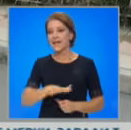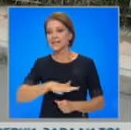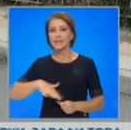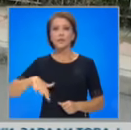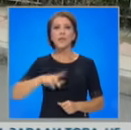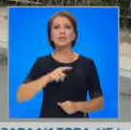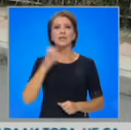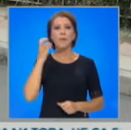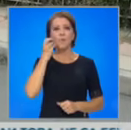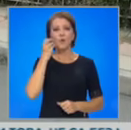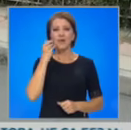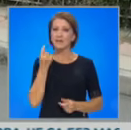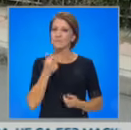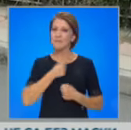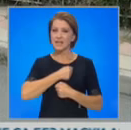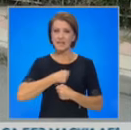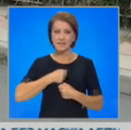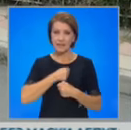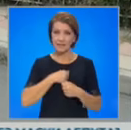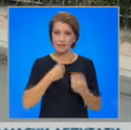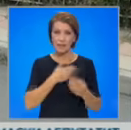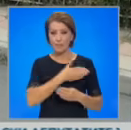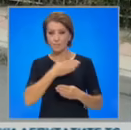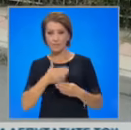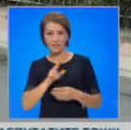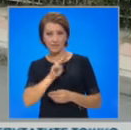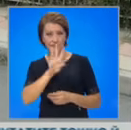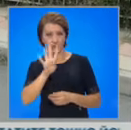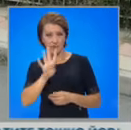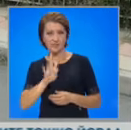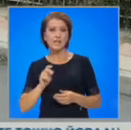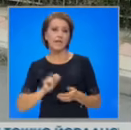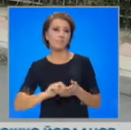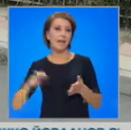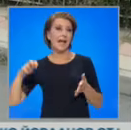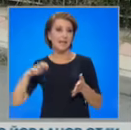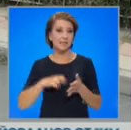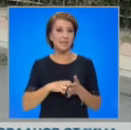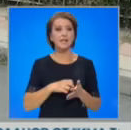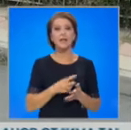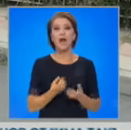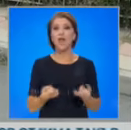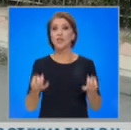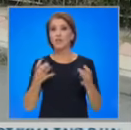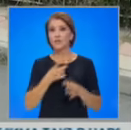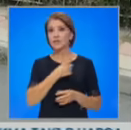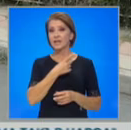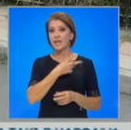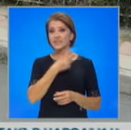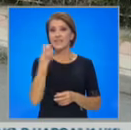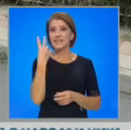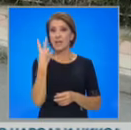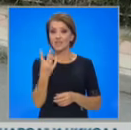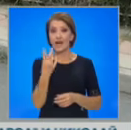Ситуацията в Бургас е наистина тревожна. Само за последното денонощие са регистрирани нови 222 случая на COVID-19,